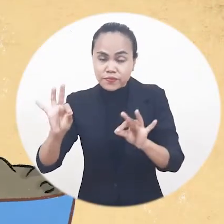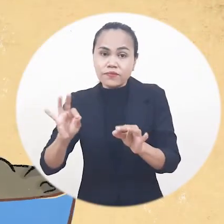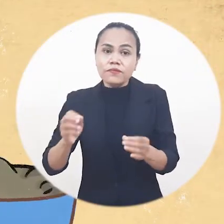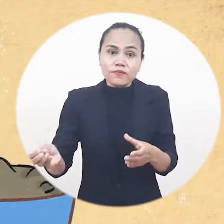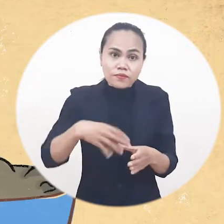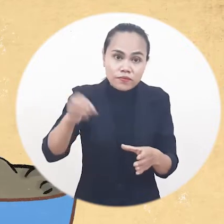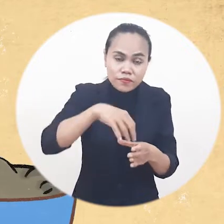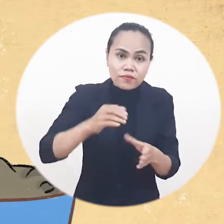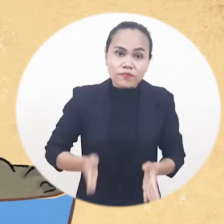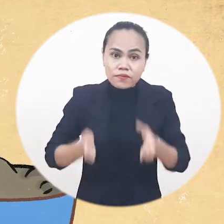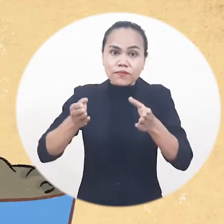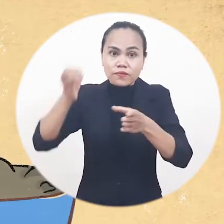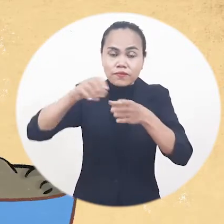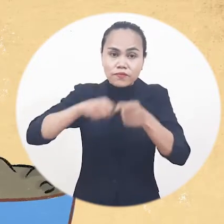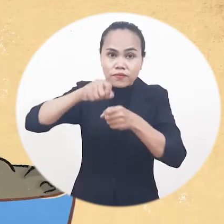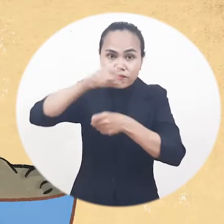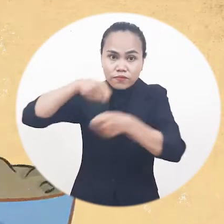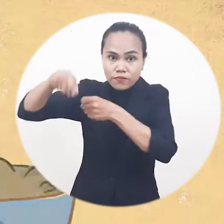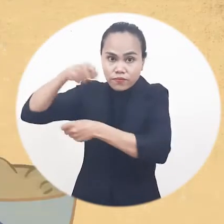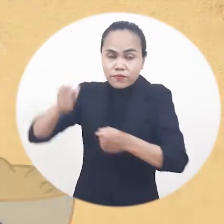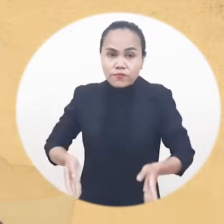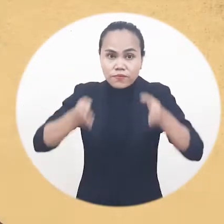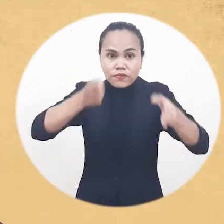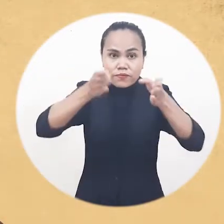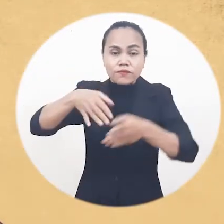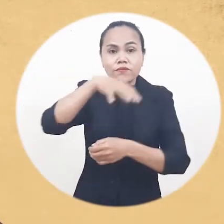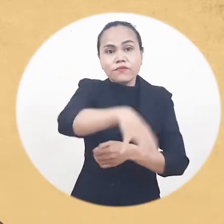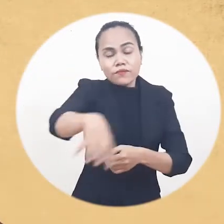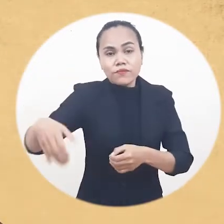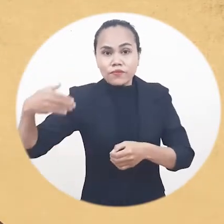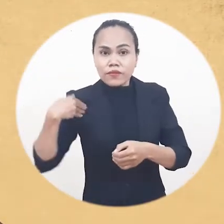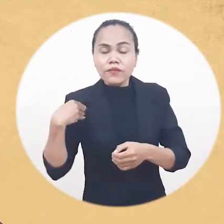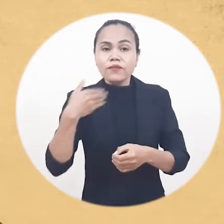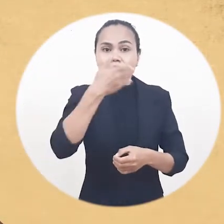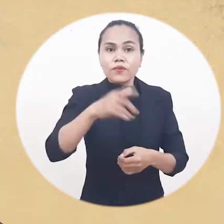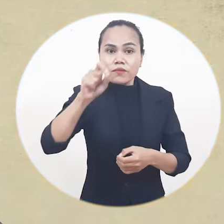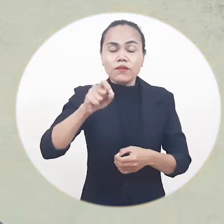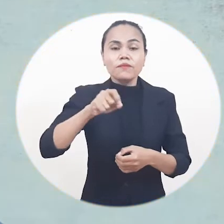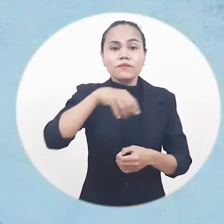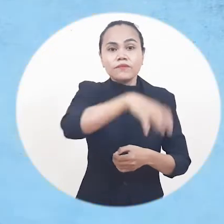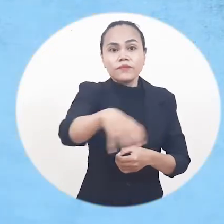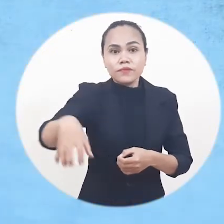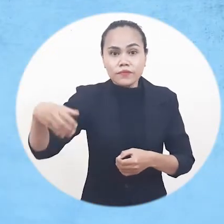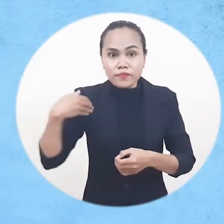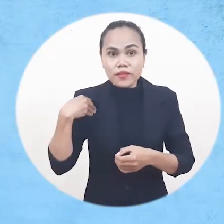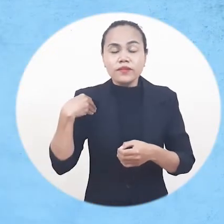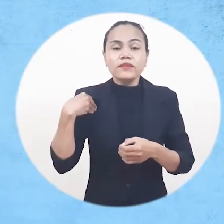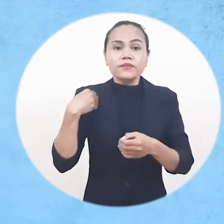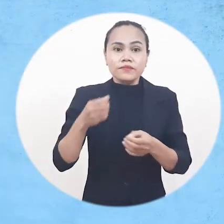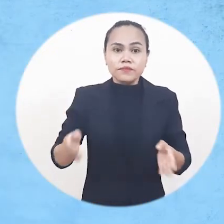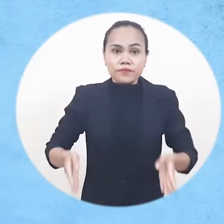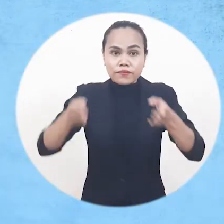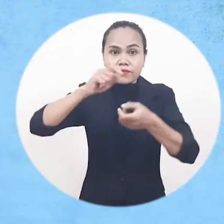รวมใยหลีอ Female Kampfeger kim ไม่สร ย่ร fit